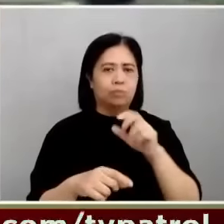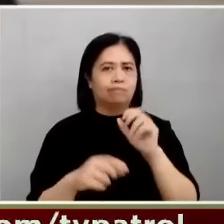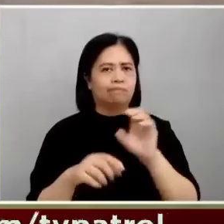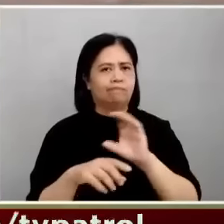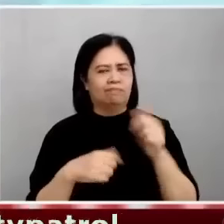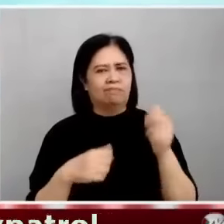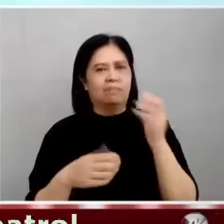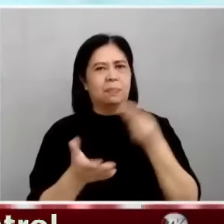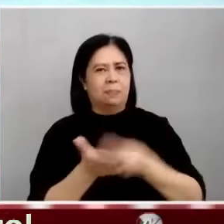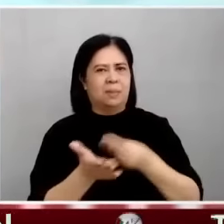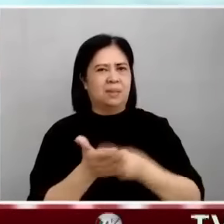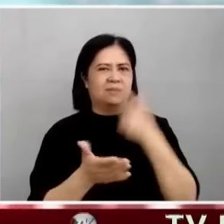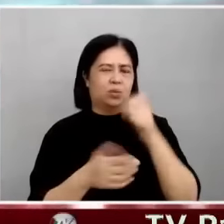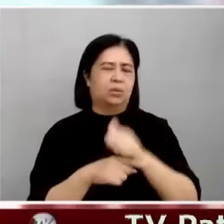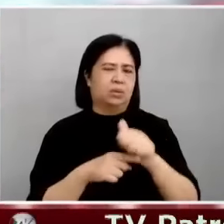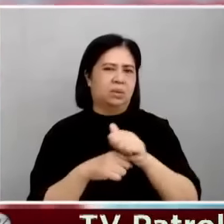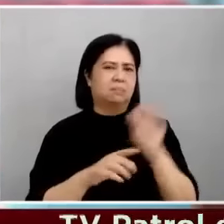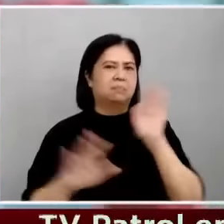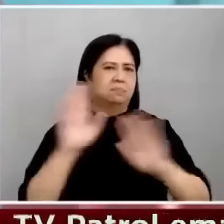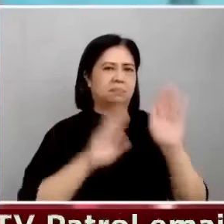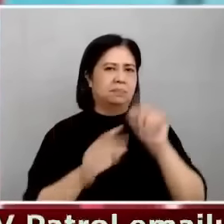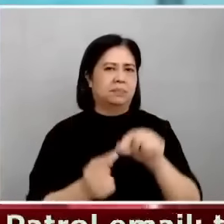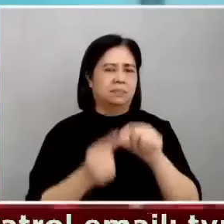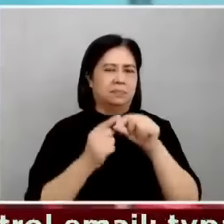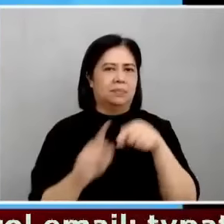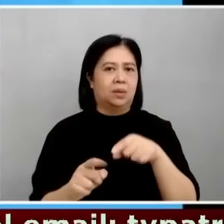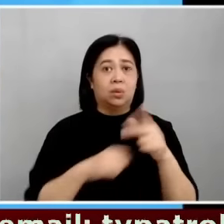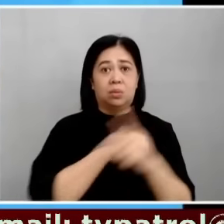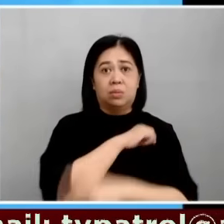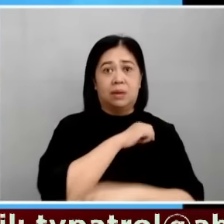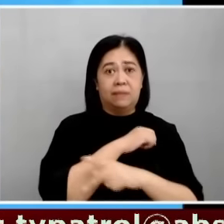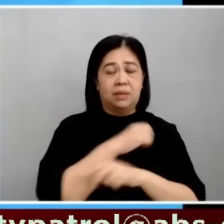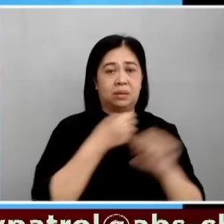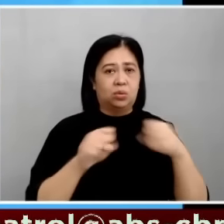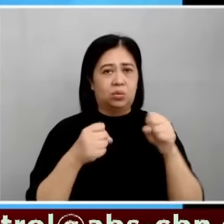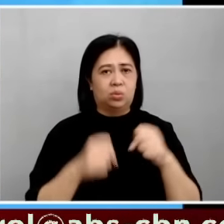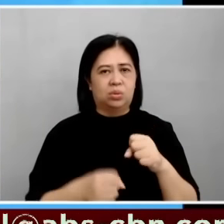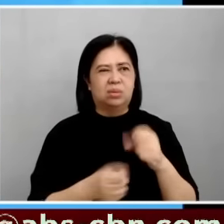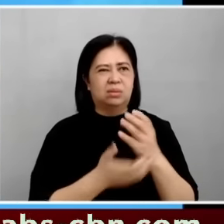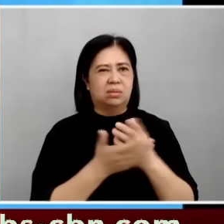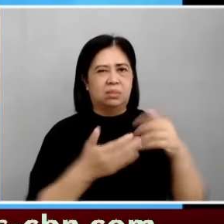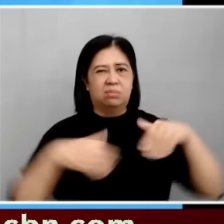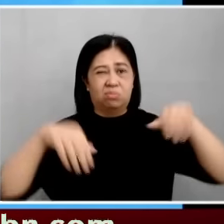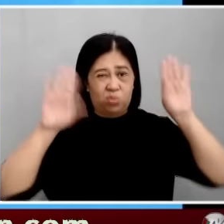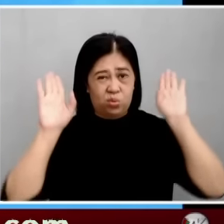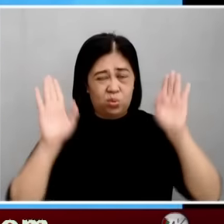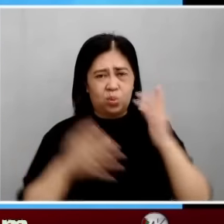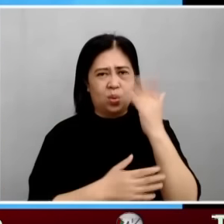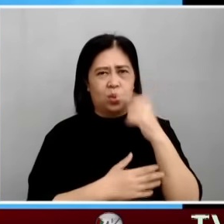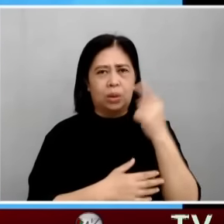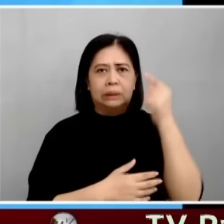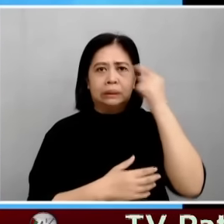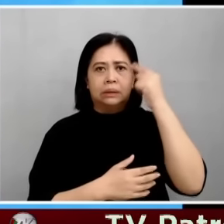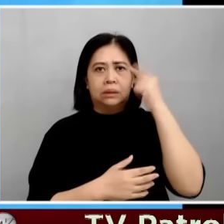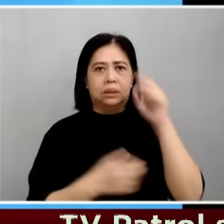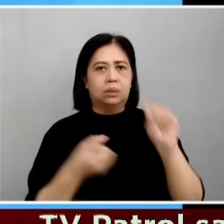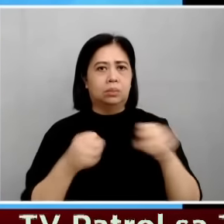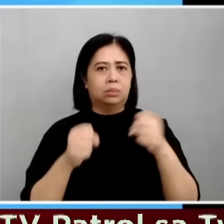problema nila, lalo na yung mga atleta sa probinsya. Sumusuko na sila kasi ang mentality ng mga